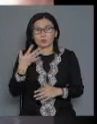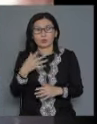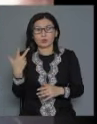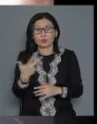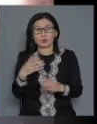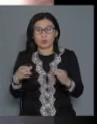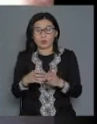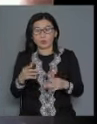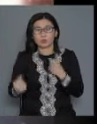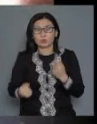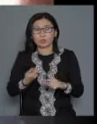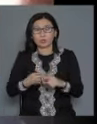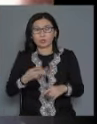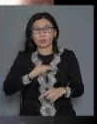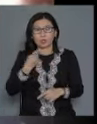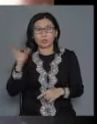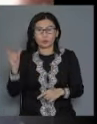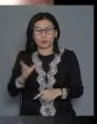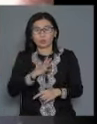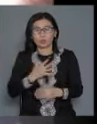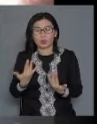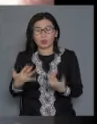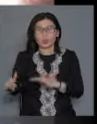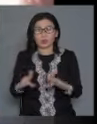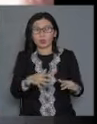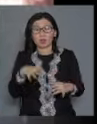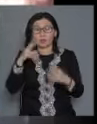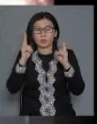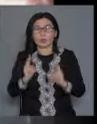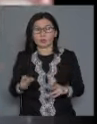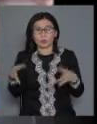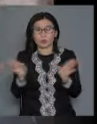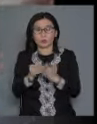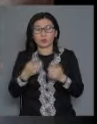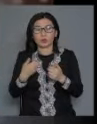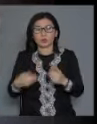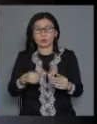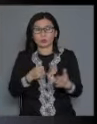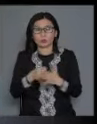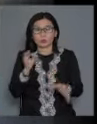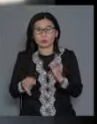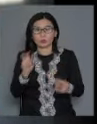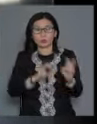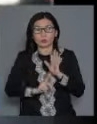тармағы жүргізушінің адам өліміне әкеп соққан жол қозғалысы ережелерін бұзуы бойынша сотқа дейінгі тергеу басталды.